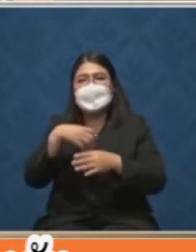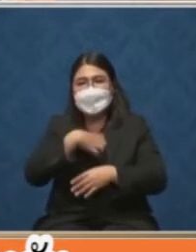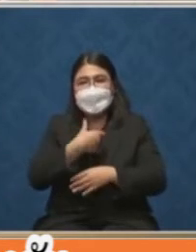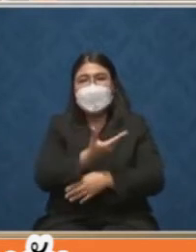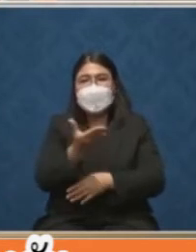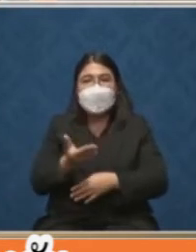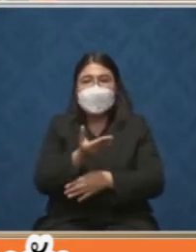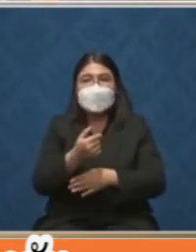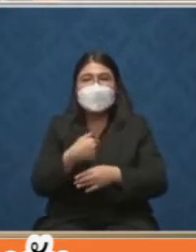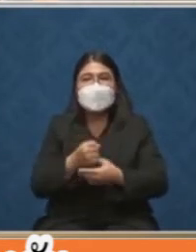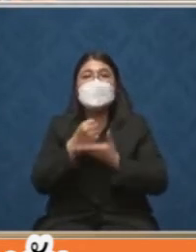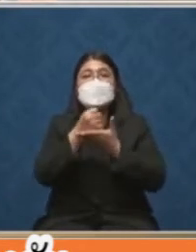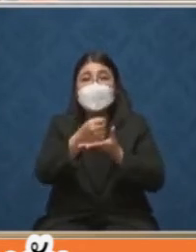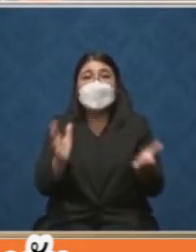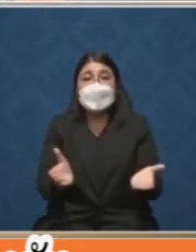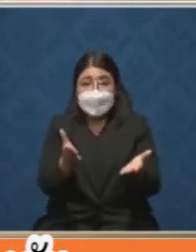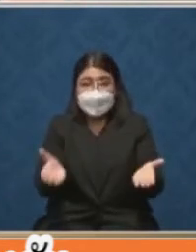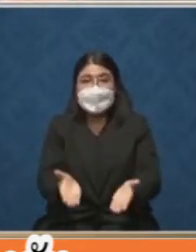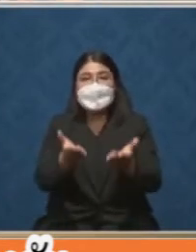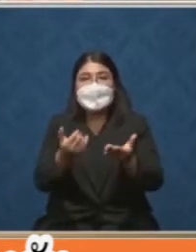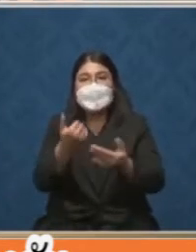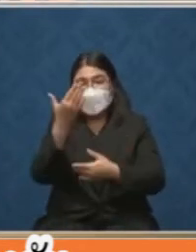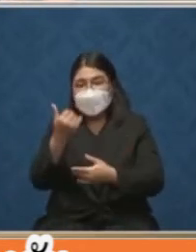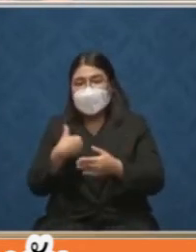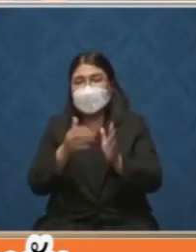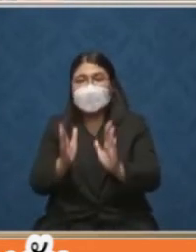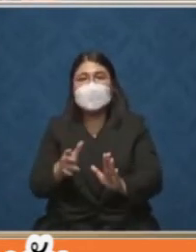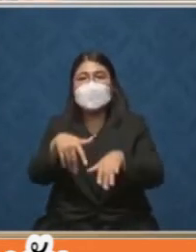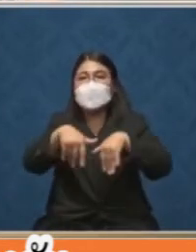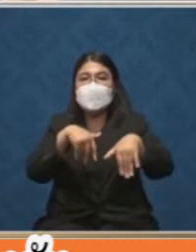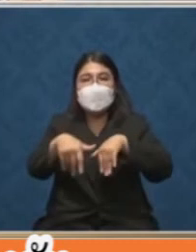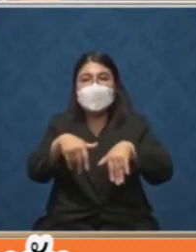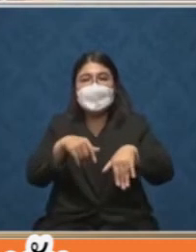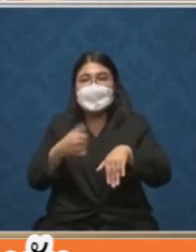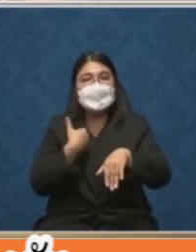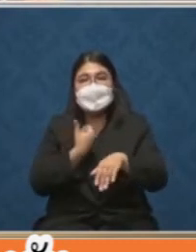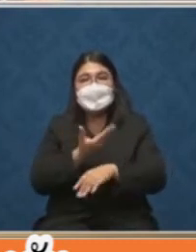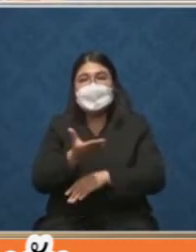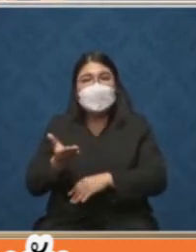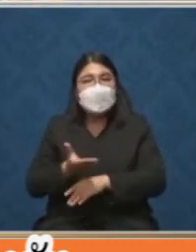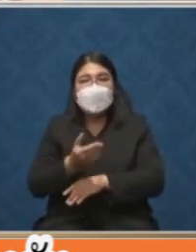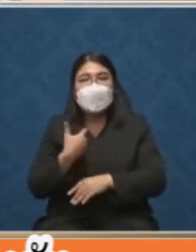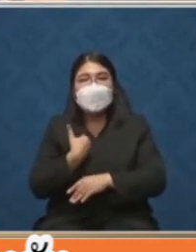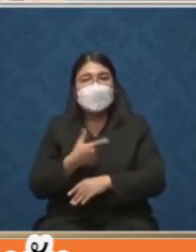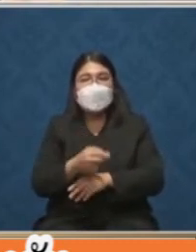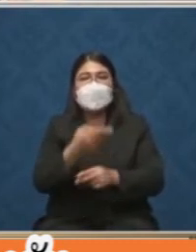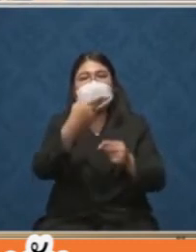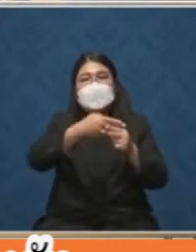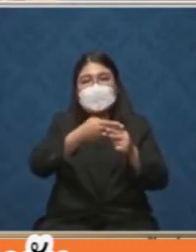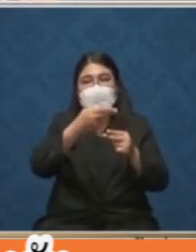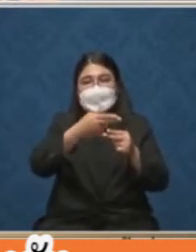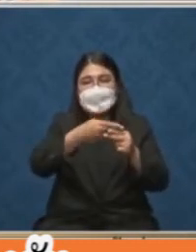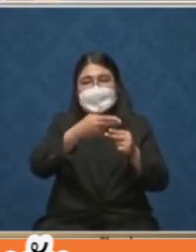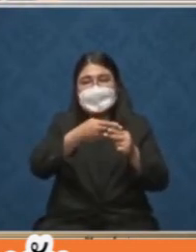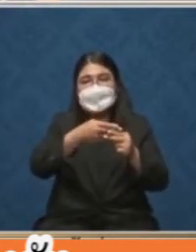เมอเช้าผมเข้ไปดูมีผู้รวมลลชอเกือบสองหมอลายชอแล้วยัขดอปมาณสามหมื่นนะครับใหเพอนสามชิคจทุกพักครั